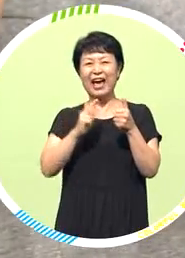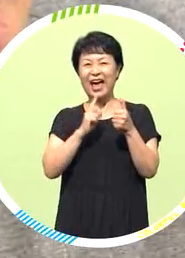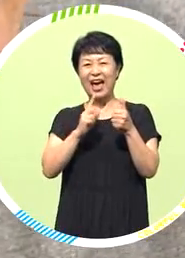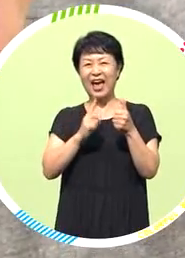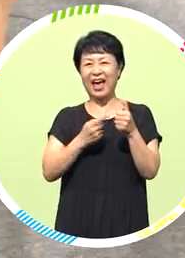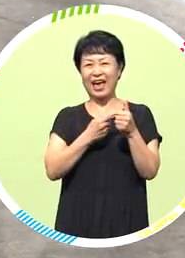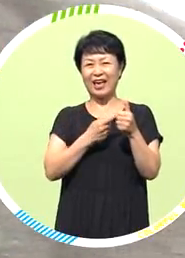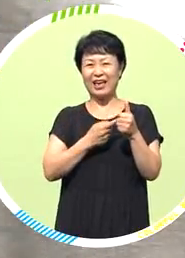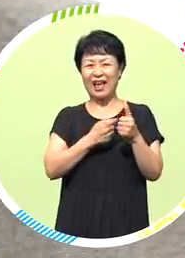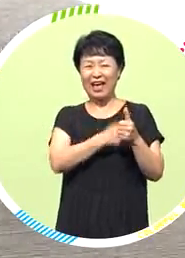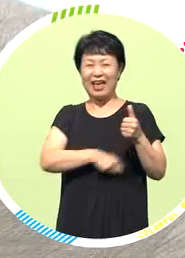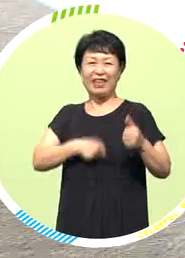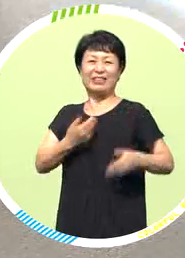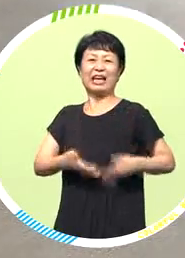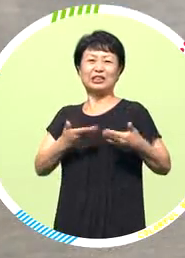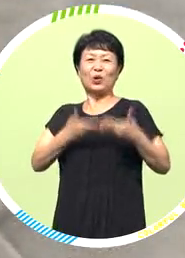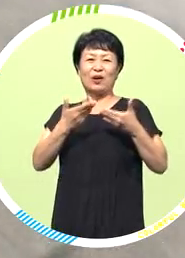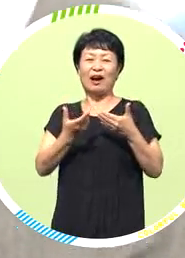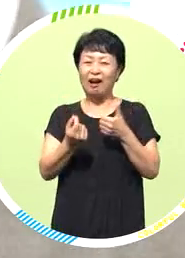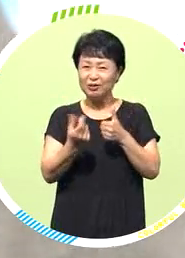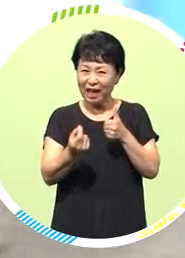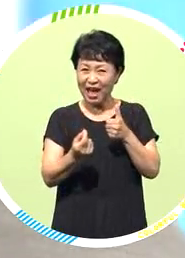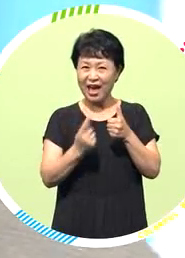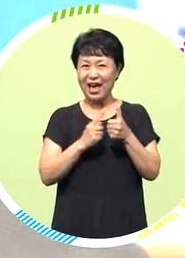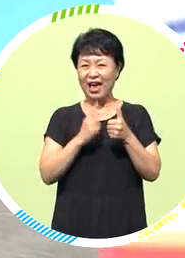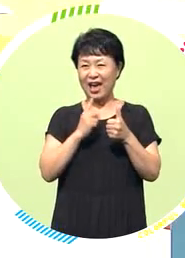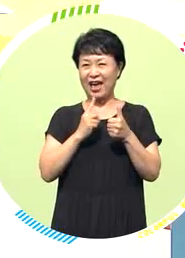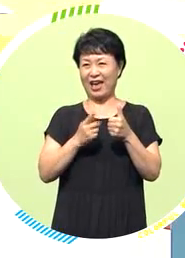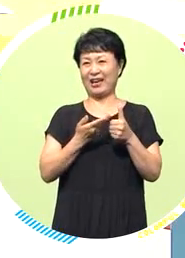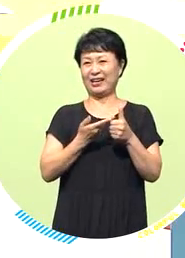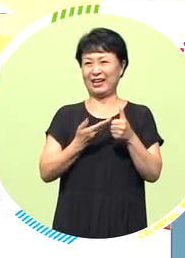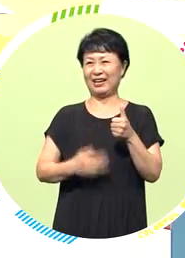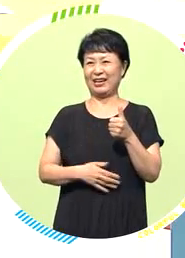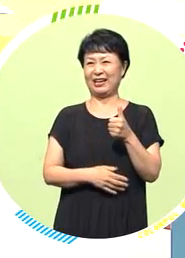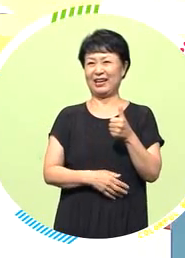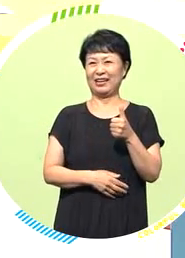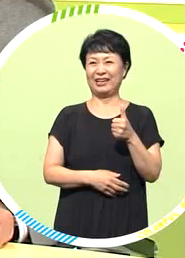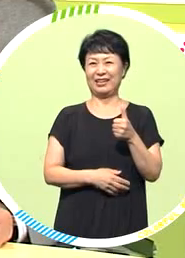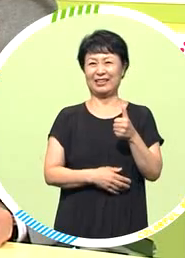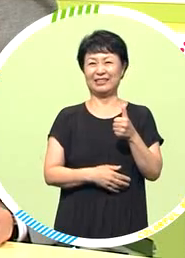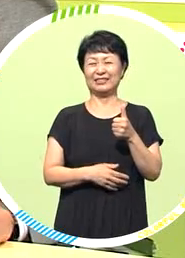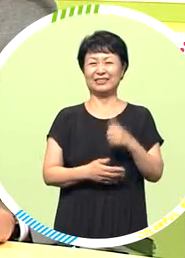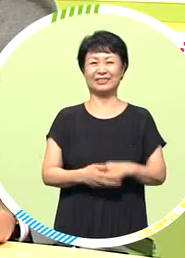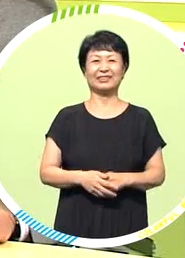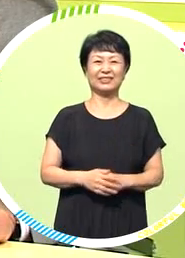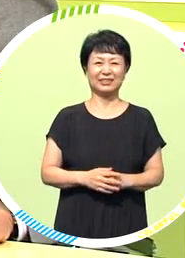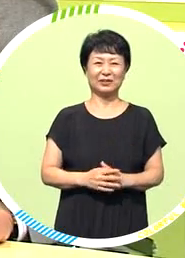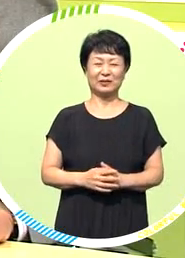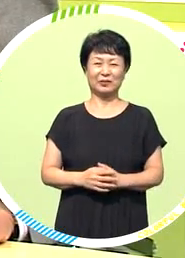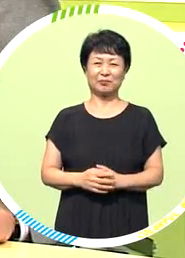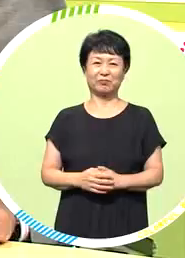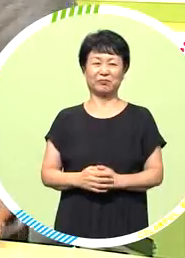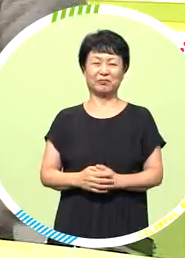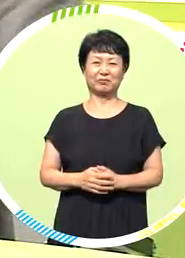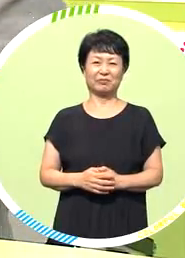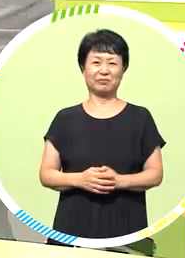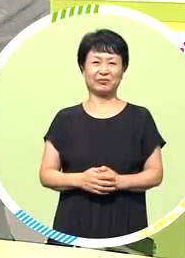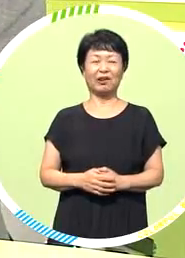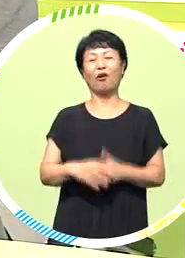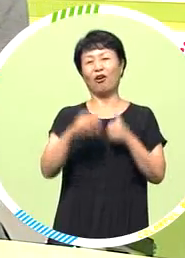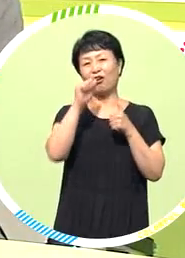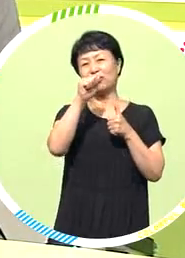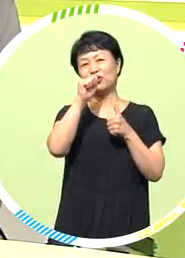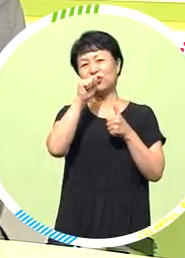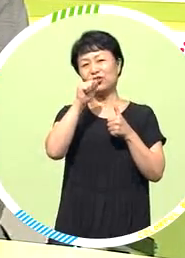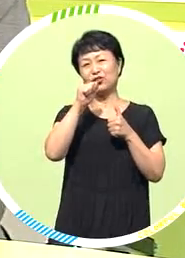テンション上がるねこれ。 踊ります、踊ります、大丈夫ですか。 いいの、 いいね、いや ち